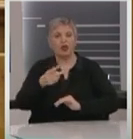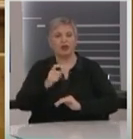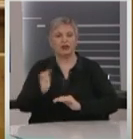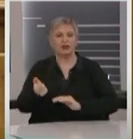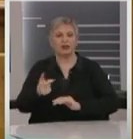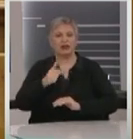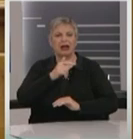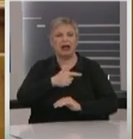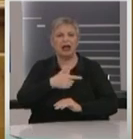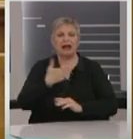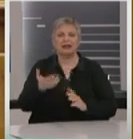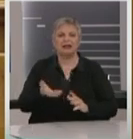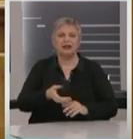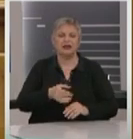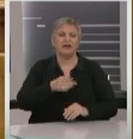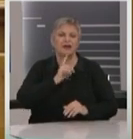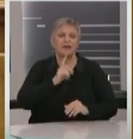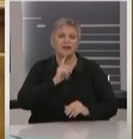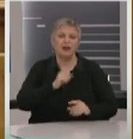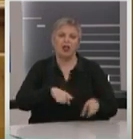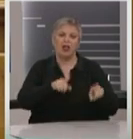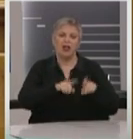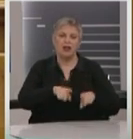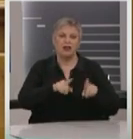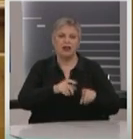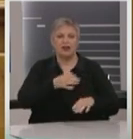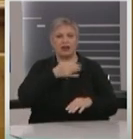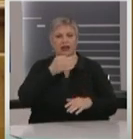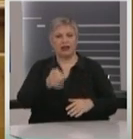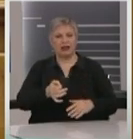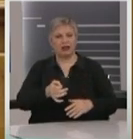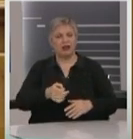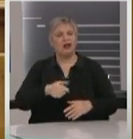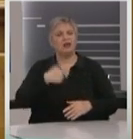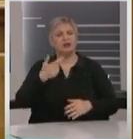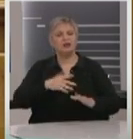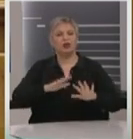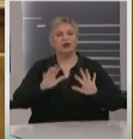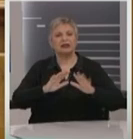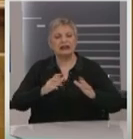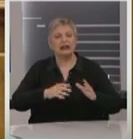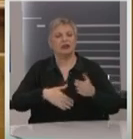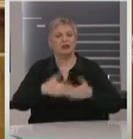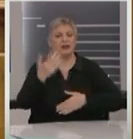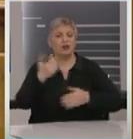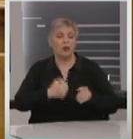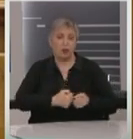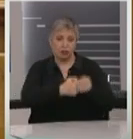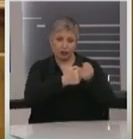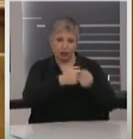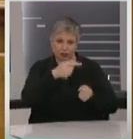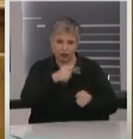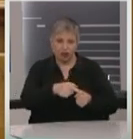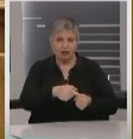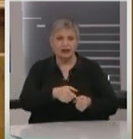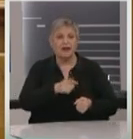δεδομένα. Μυρικάζεται μια γραμμή που αναπαράγουν και τα μέσα ενημέρωσης που σας στηρίζουν και νομίζετε ότι ο κόσμος τρώει